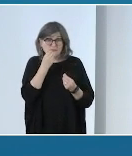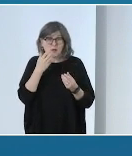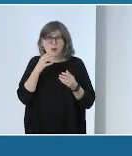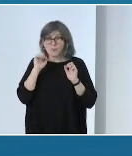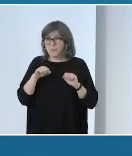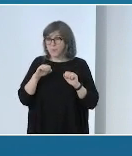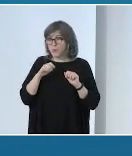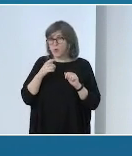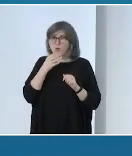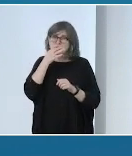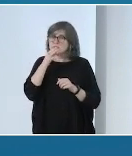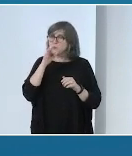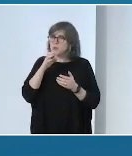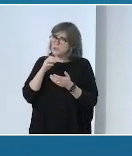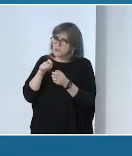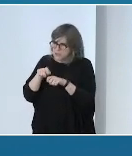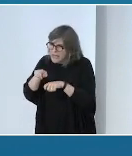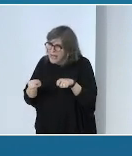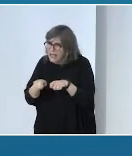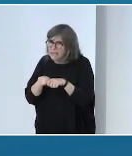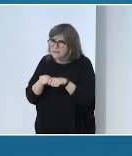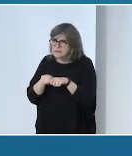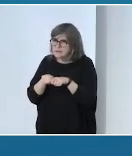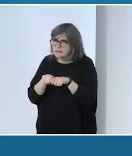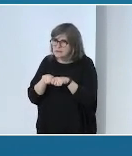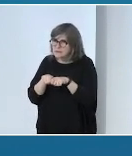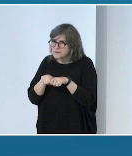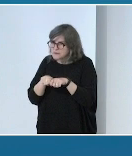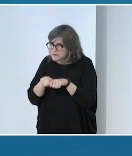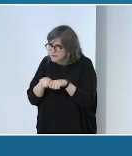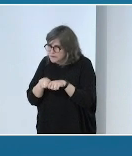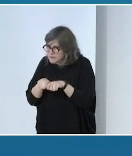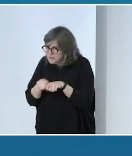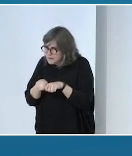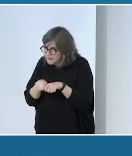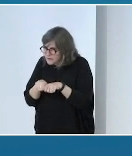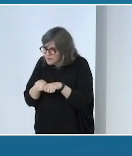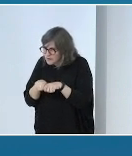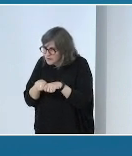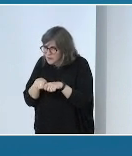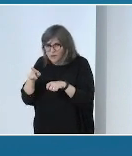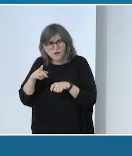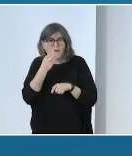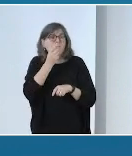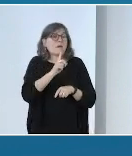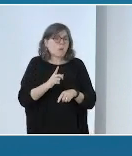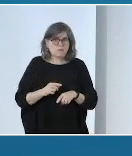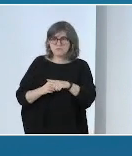examens étaient pas bons au départ. Le jeune âge faisait que c'était pas